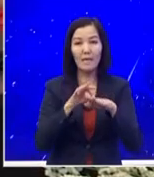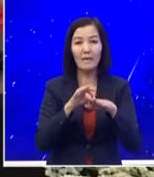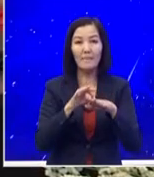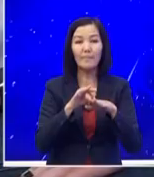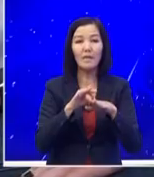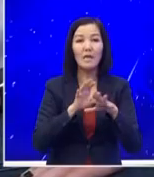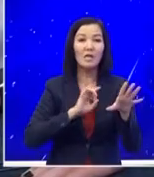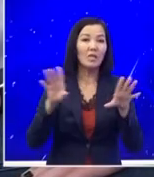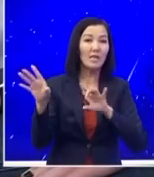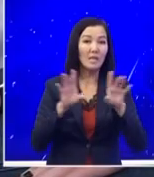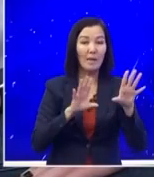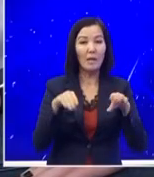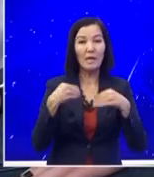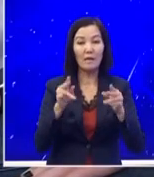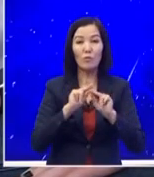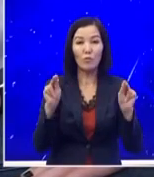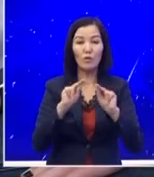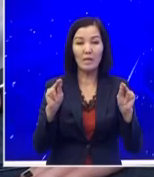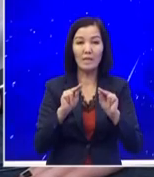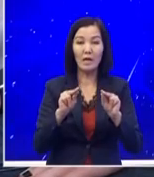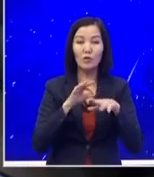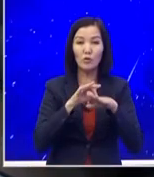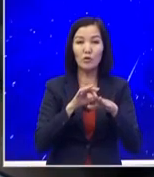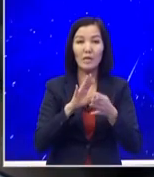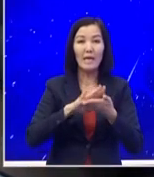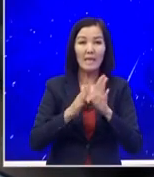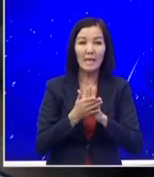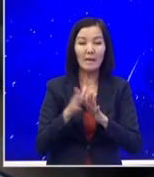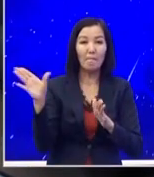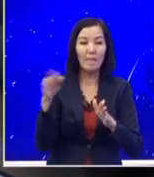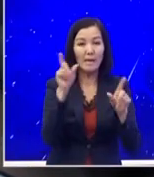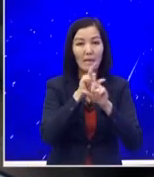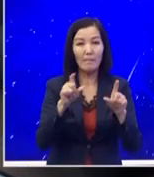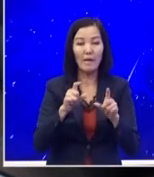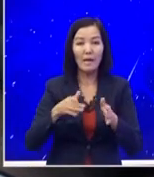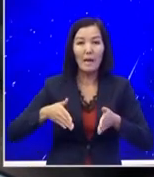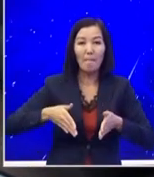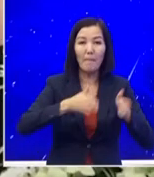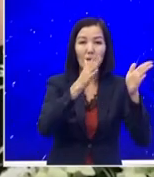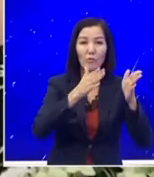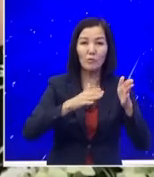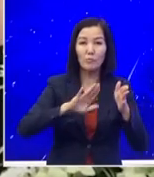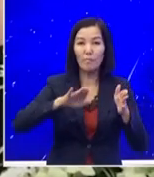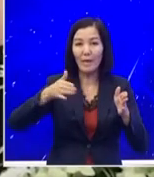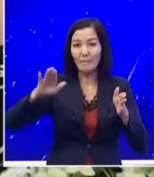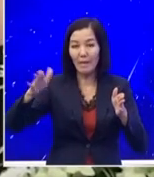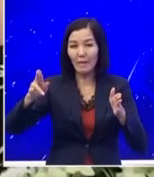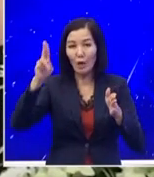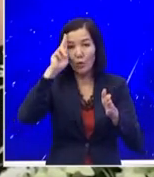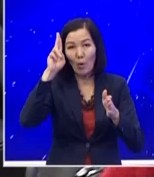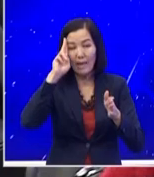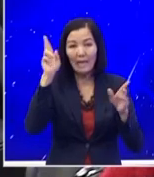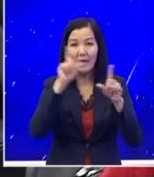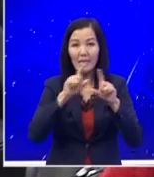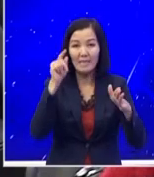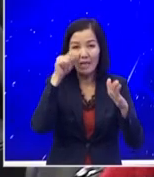ұйымдастырады. Жаднамалар таратып, үгіт-насихат жүргізеді. Бұл келісім аясында барлық ғимараттағы пандустар, баспалдақтар, әжетханалар және